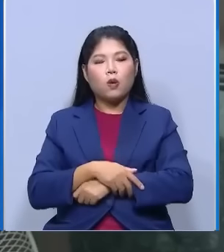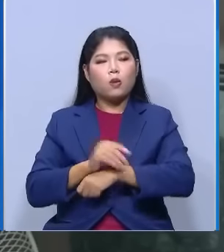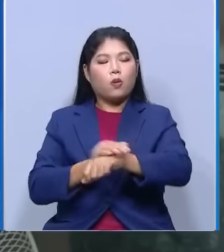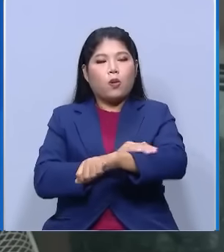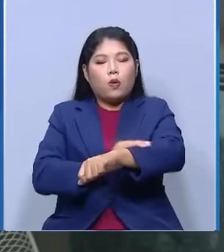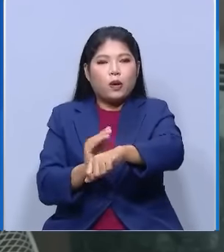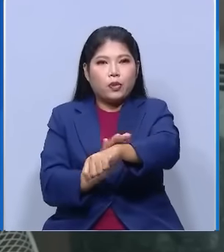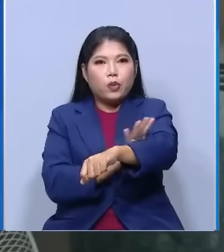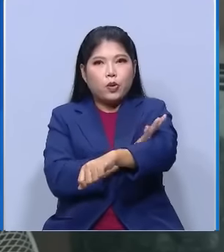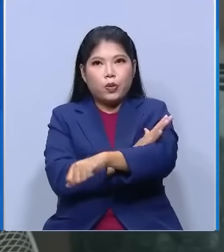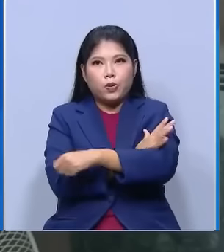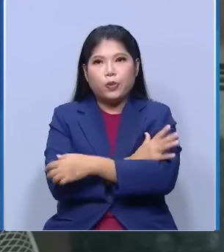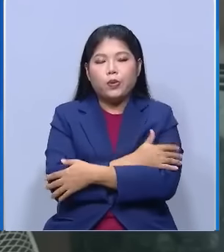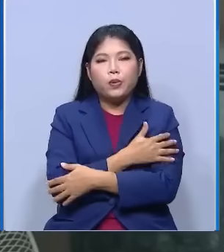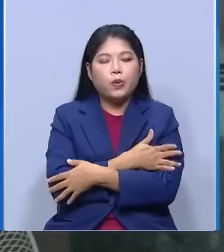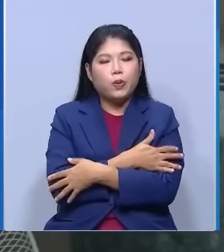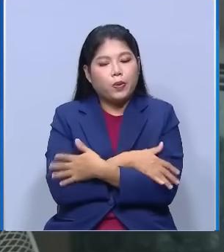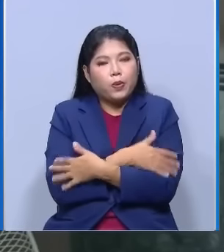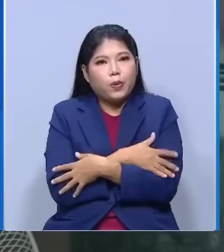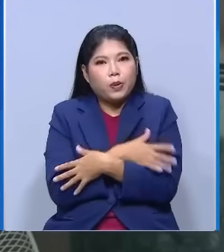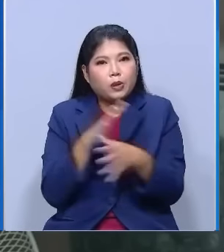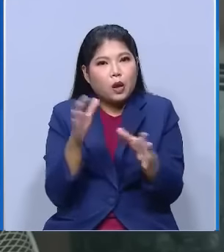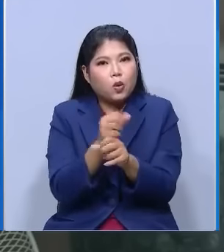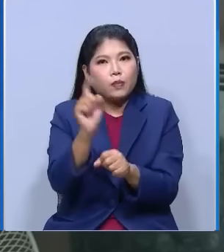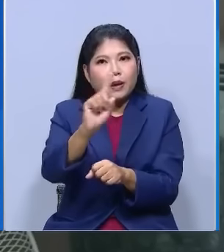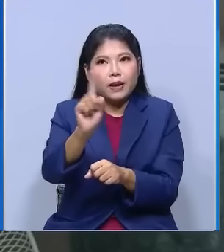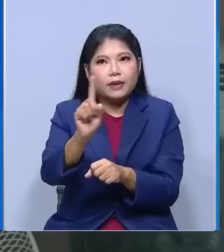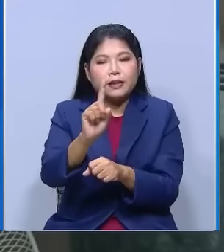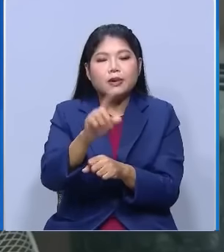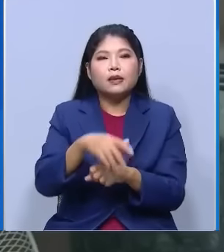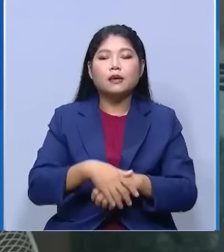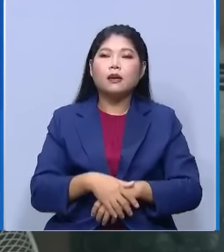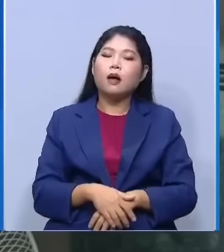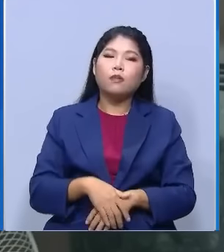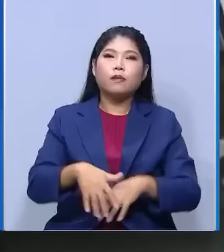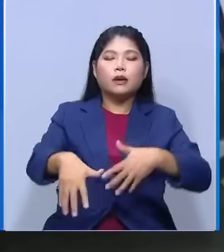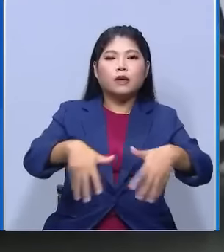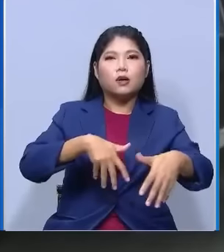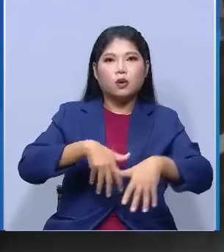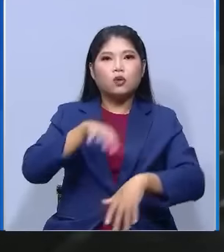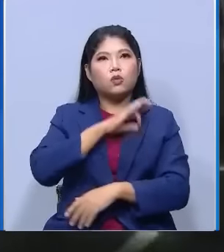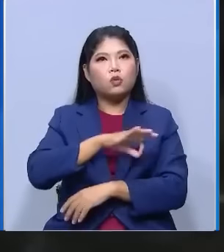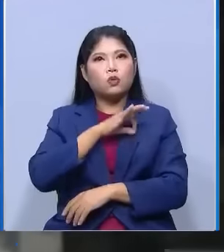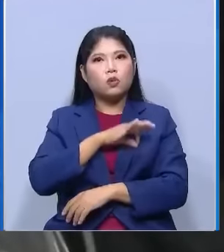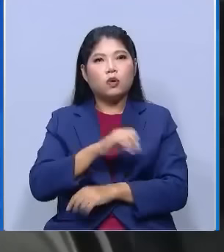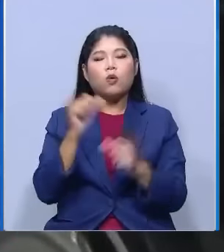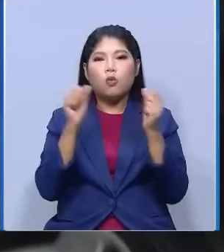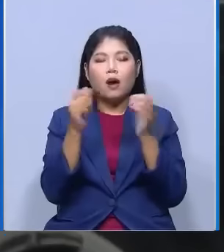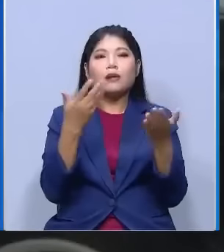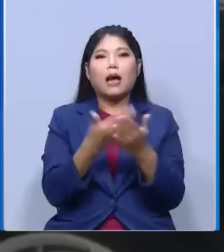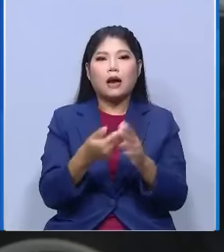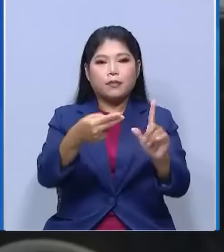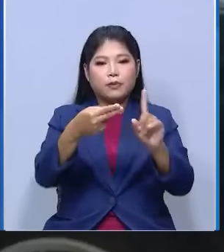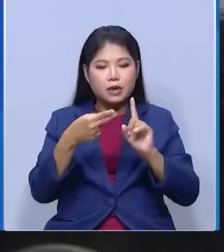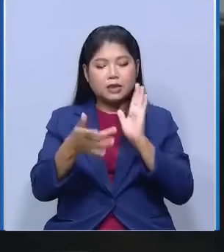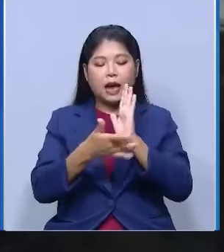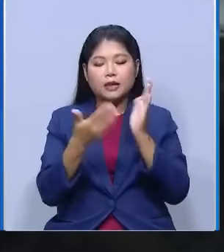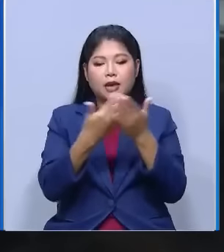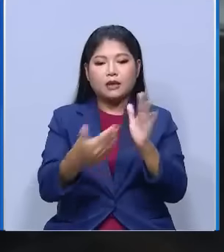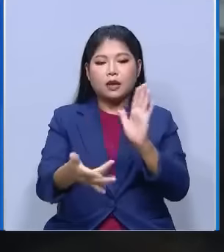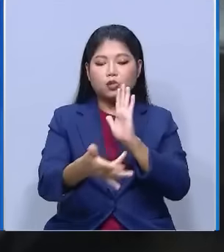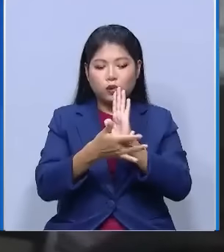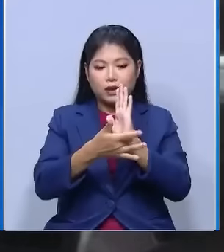ร้อน ตกลงว่ามันอะไรยังไงแล้วประชาชนตาดำๆอย่างเราก็หวั่นไปด้วยกลัวจะไม่ได้เงินหมื่นคุณอย่าเพิ่งมายุบพรรคเลยต